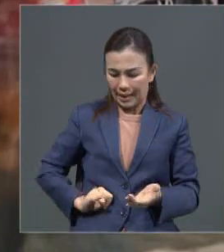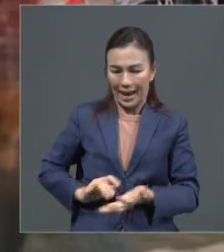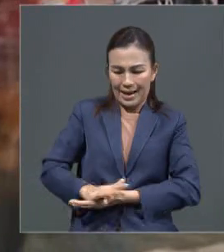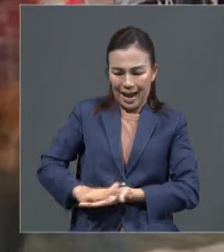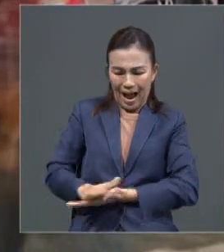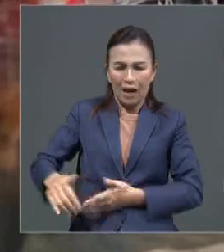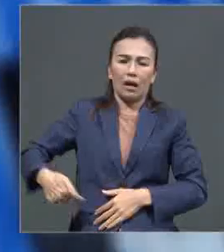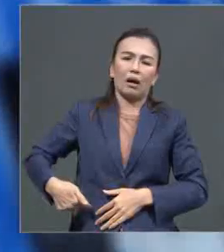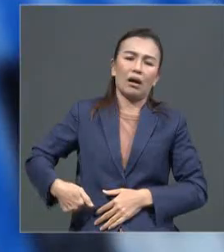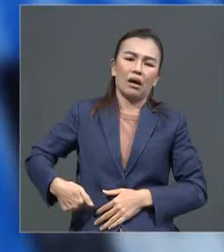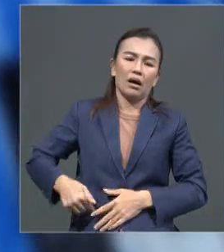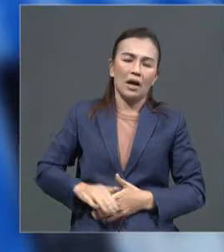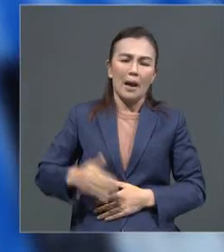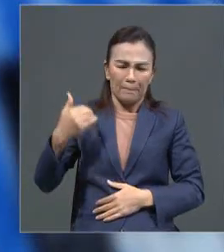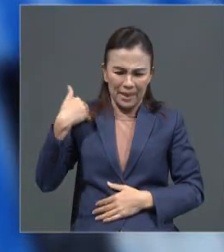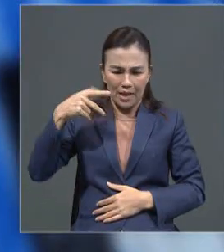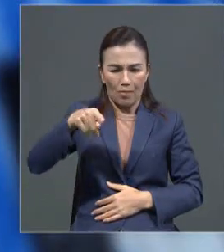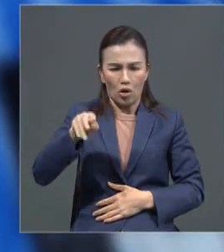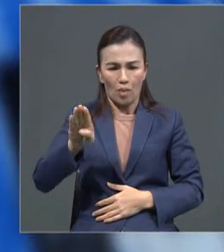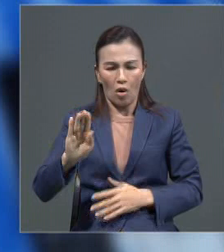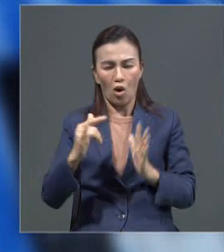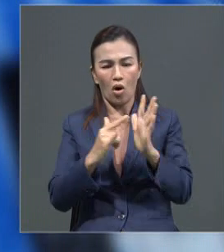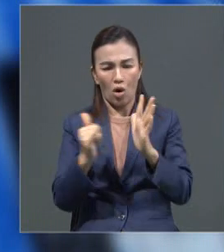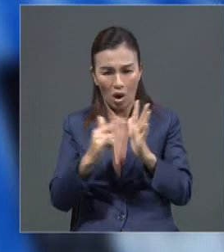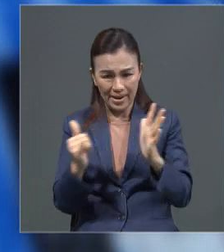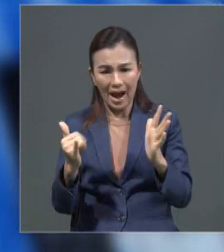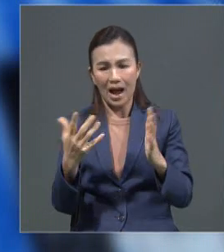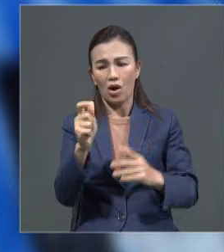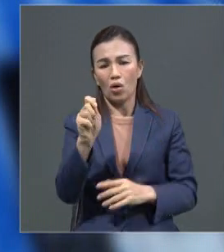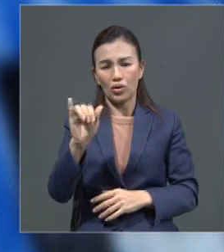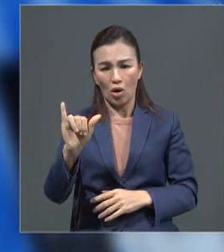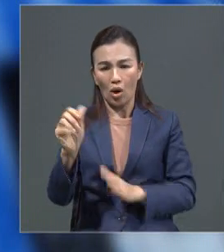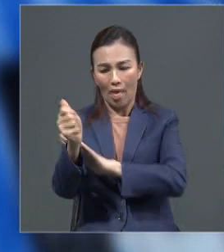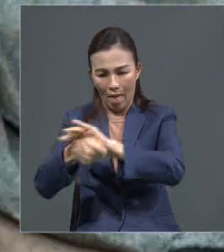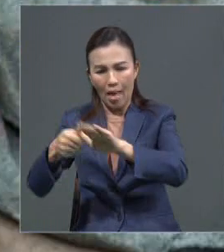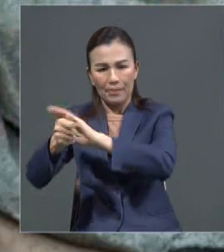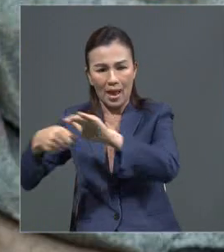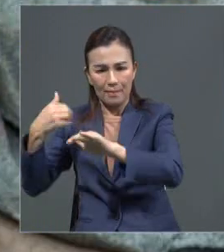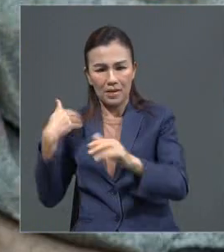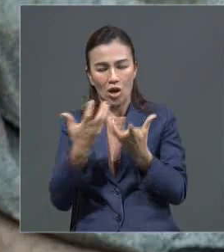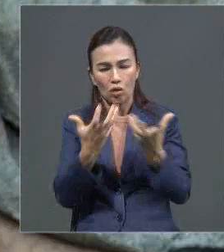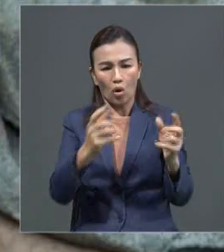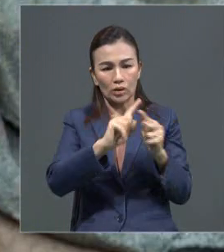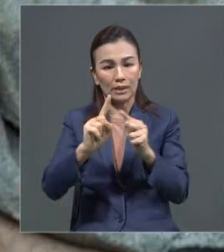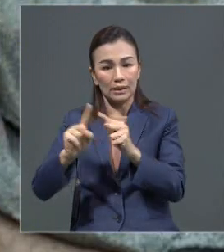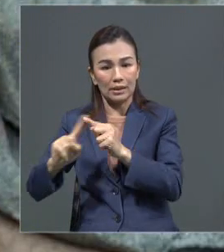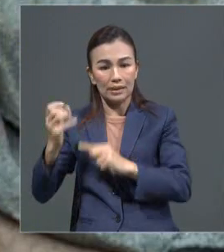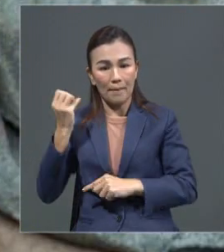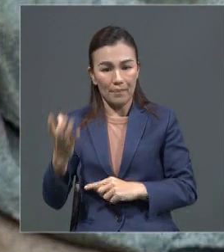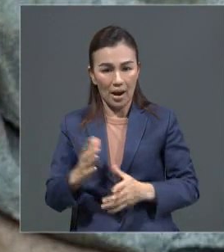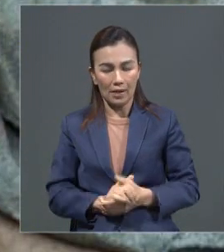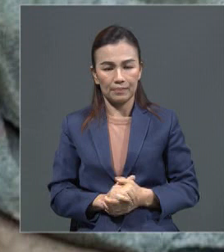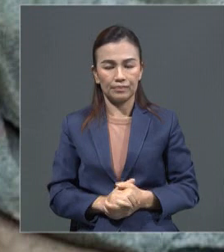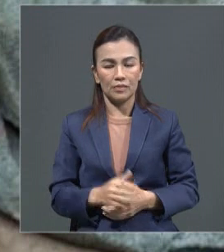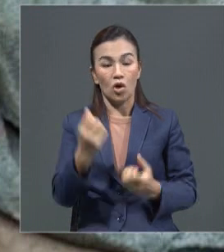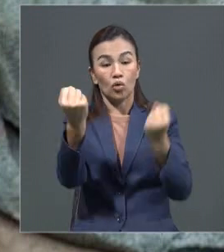ตามพระราชบัญญัติอาหารและยานะคะก็ลักลอบเอาเข้ามาด้วยแล้วก็ยังมีสินค้าเบ็ดเตล็ดอีกหลายรายการค่ะสอบถามคน